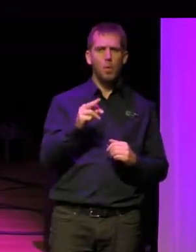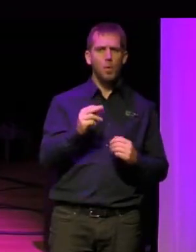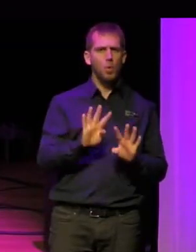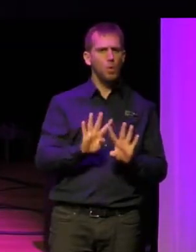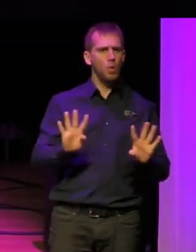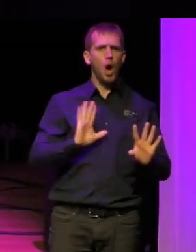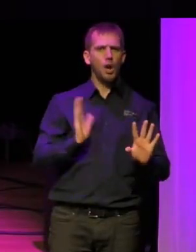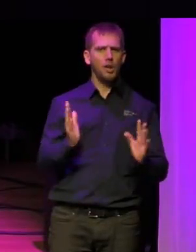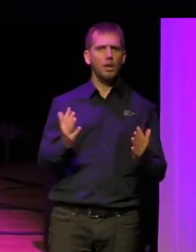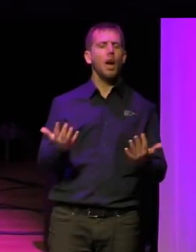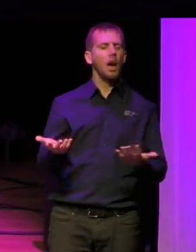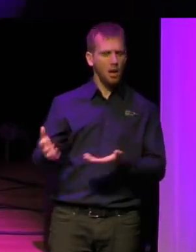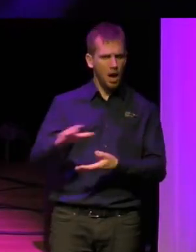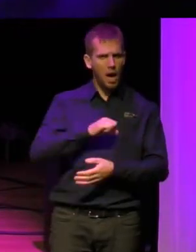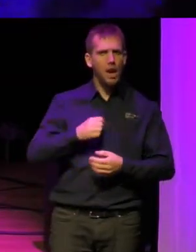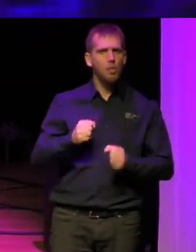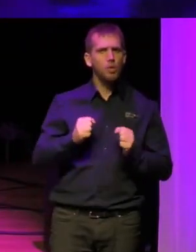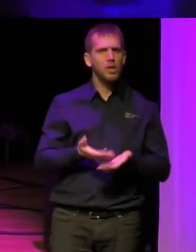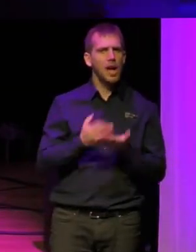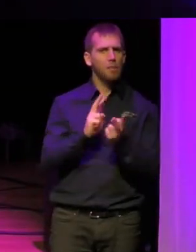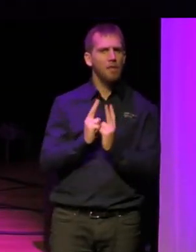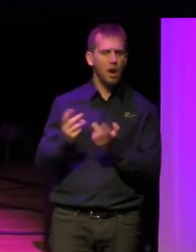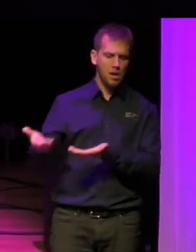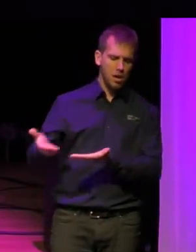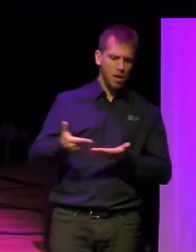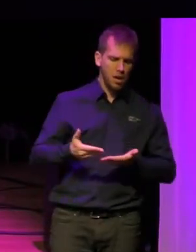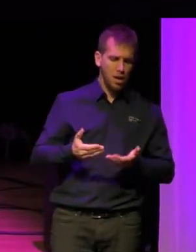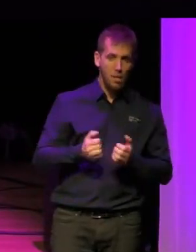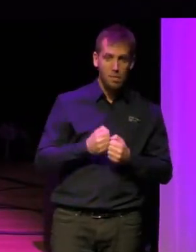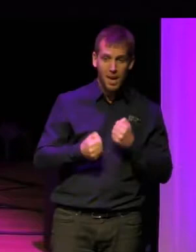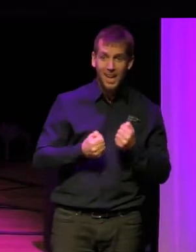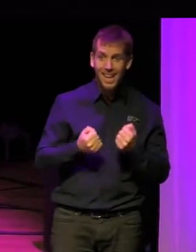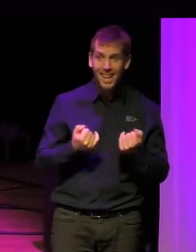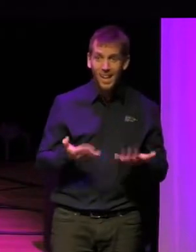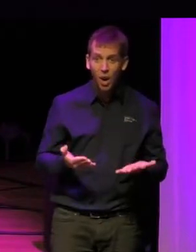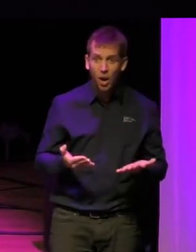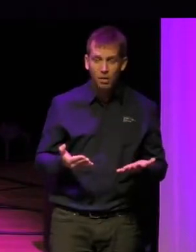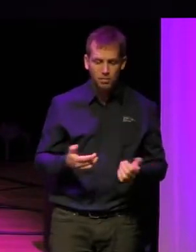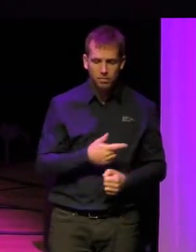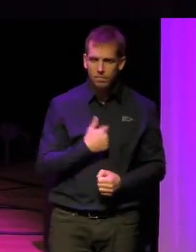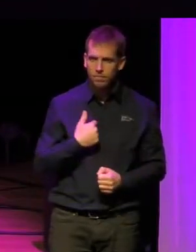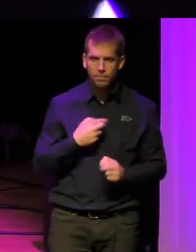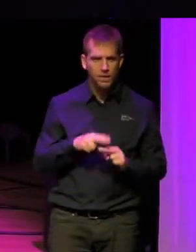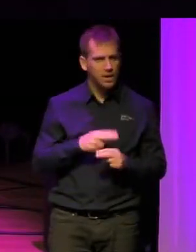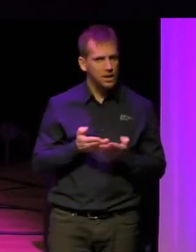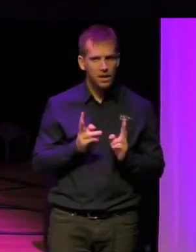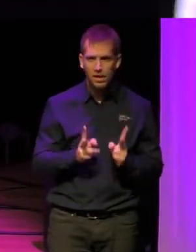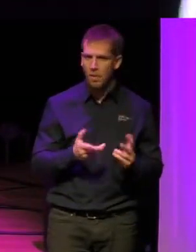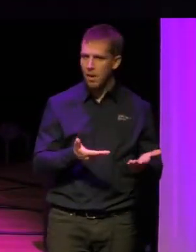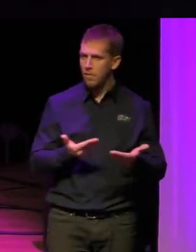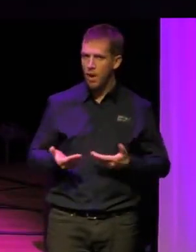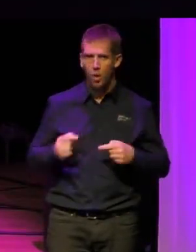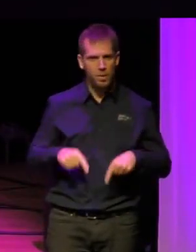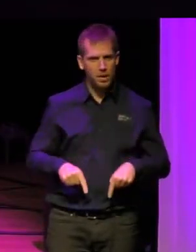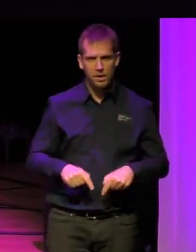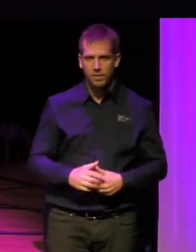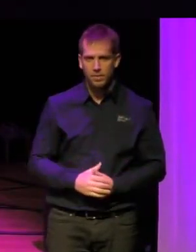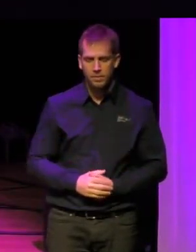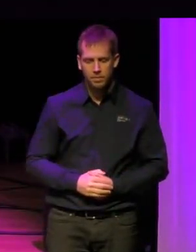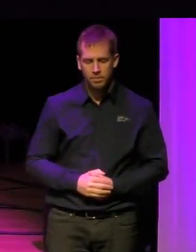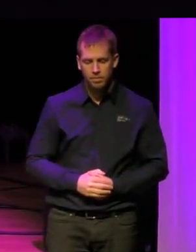och alla måste hjälpa varandra. Men idag vi känner inte oss längre välkomna här.